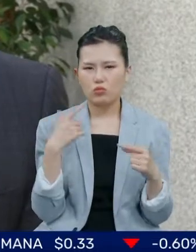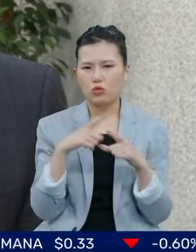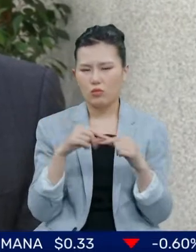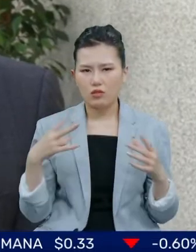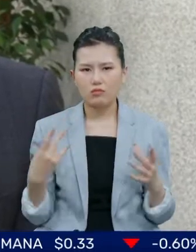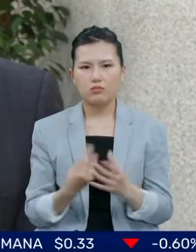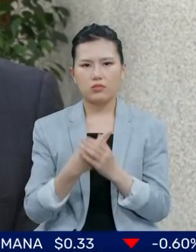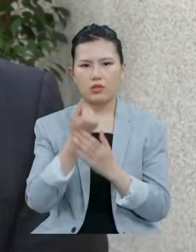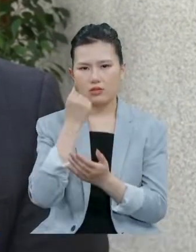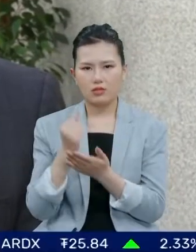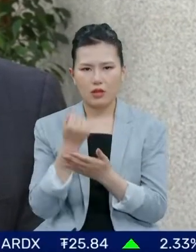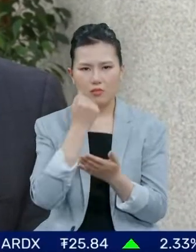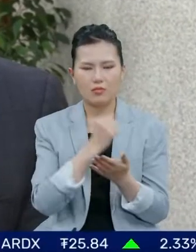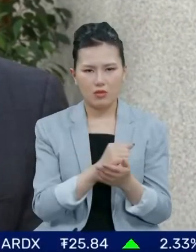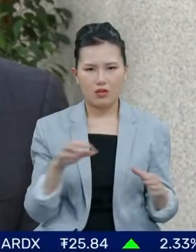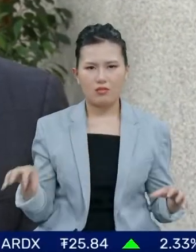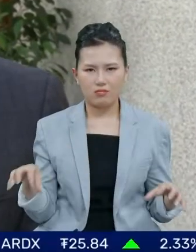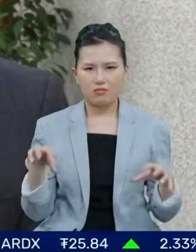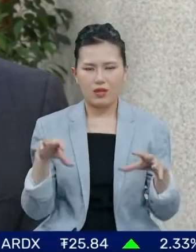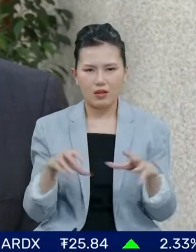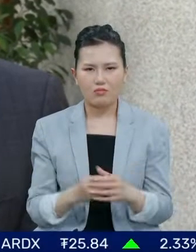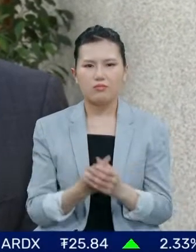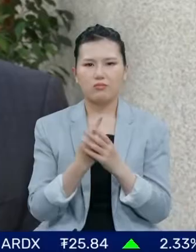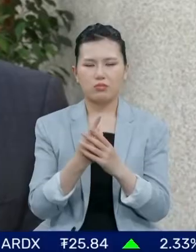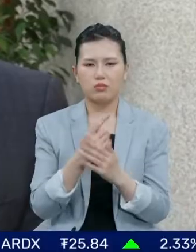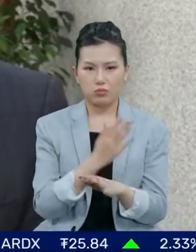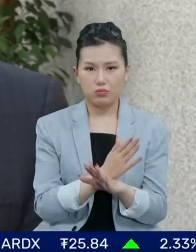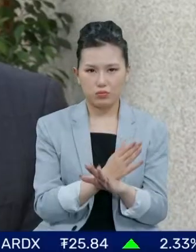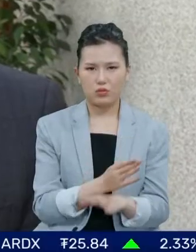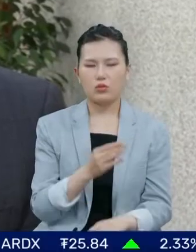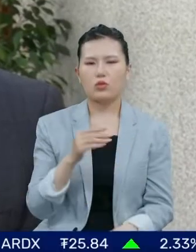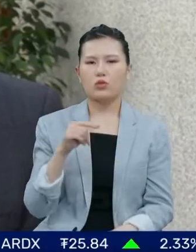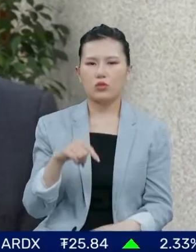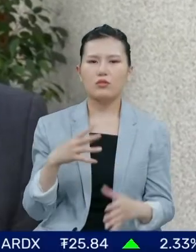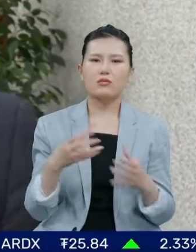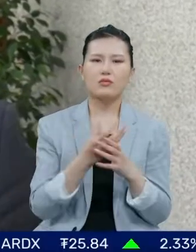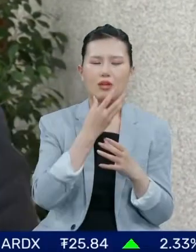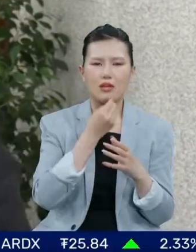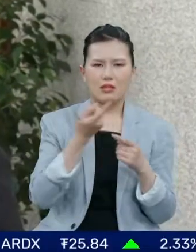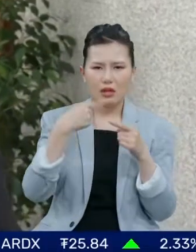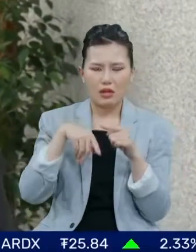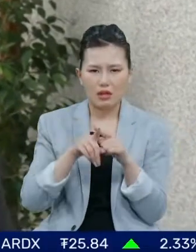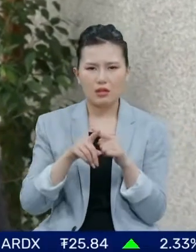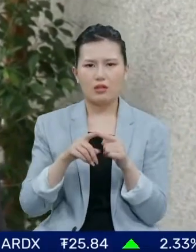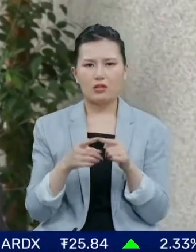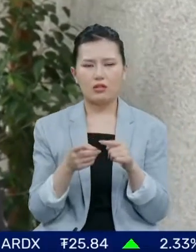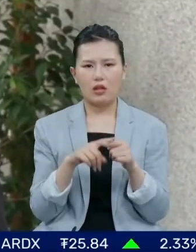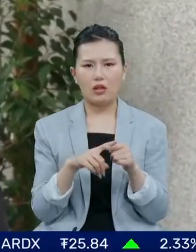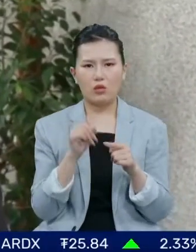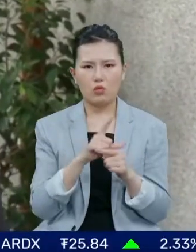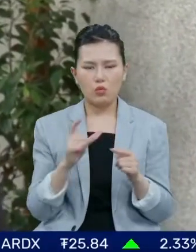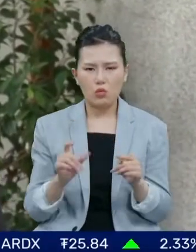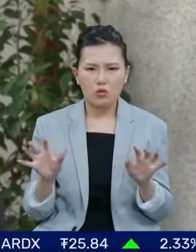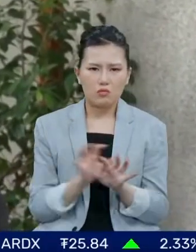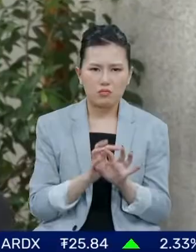яг ингээд дөнгөж нэгдэж эхэлж яхад дотроос ингээд зарим одоо гишүүд маань ийм хөдөлгөөн үүсгэчихээ бас хацаа хаагдал үүсэхгүй гэсэн. Яг ийм байхгүй.